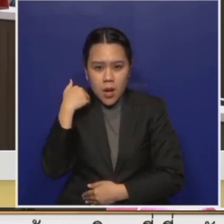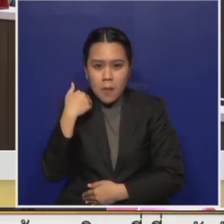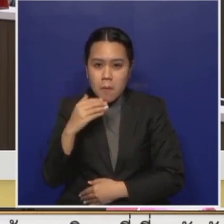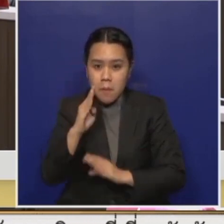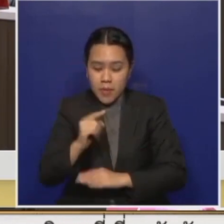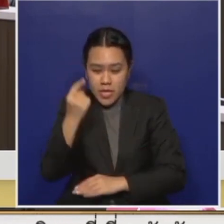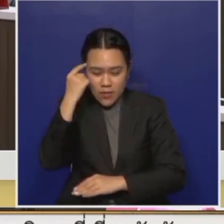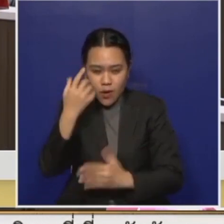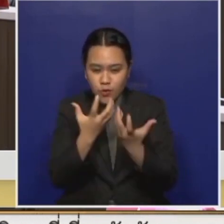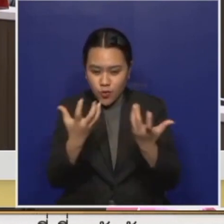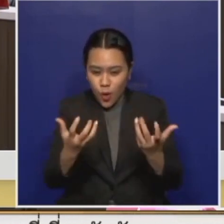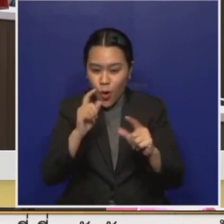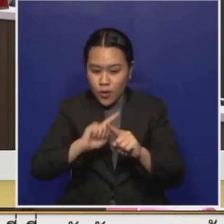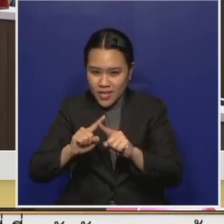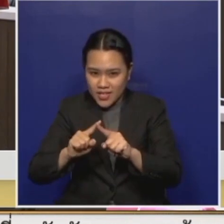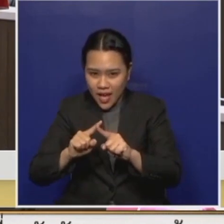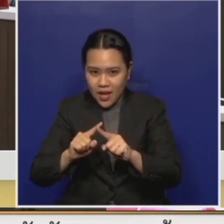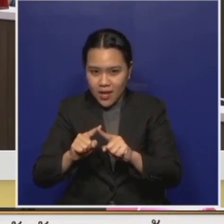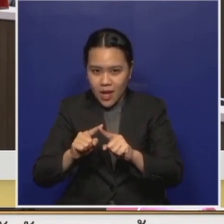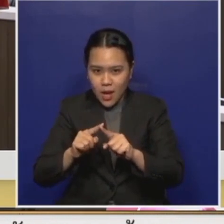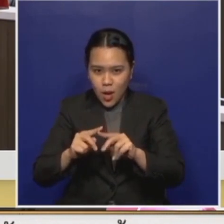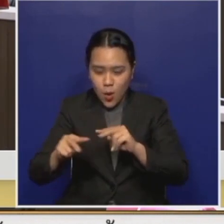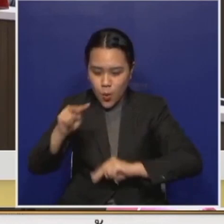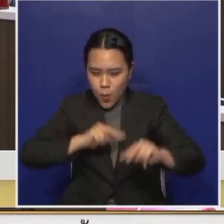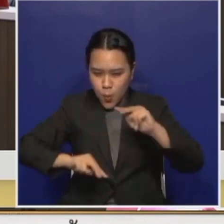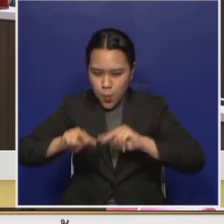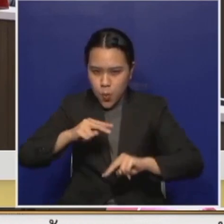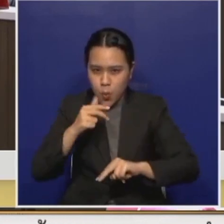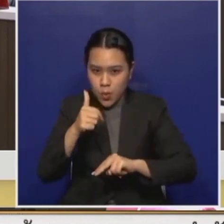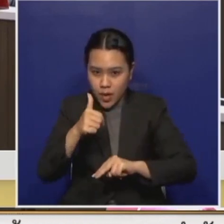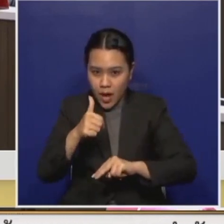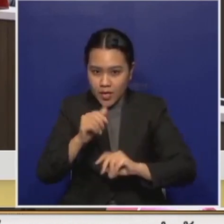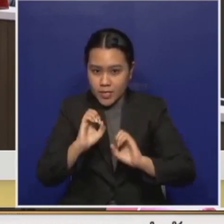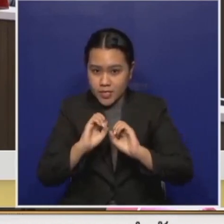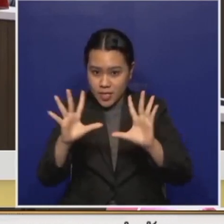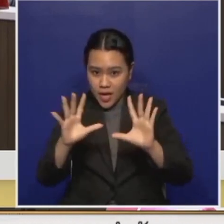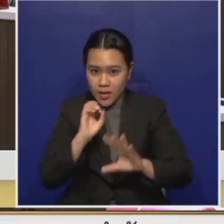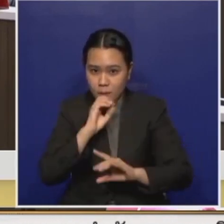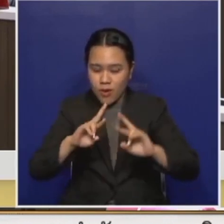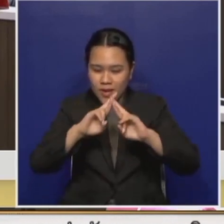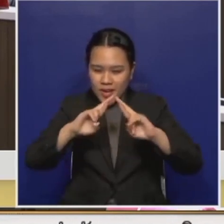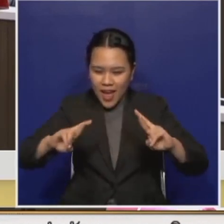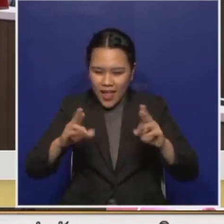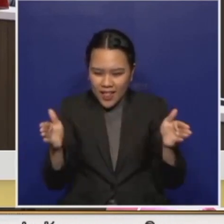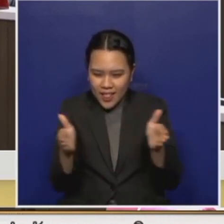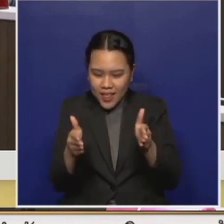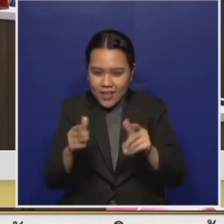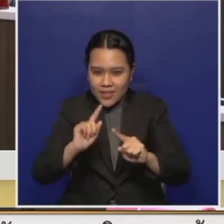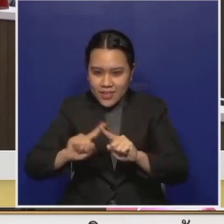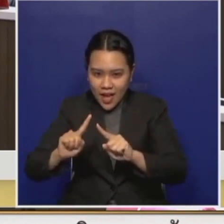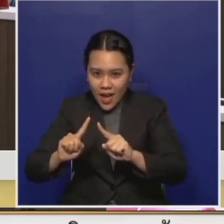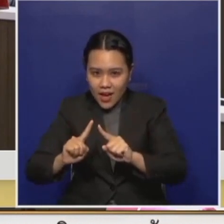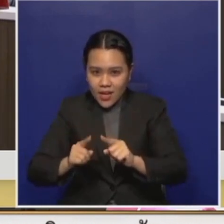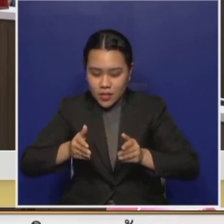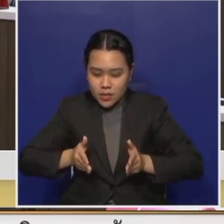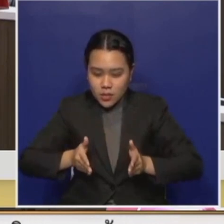ตัวสินค้าคุมตัวเม่นเงินได้เห็ชัialsจะเข้าใน Kosajunอ้างร้านเล็กร้านย่ constitutionalตามข้างทะหนน